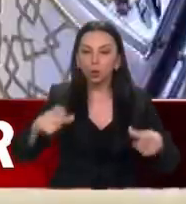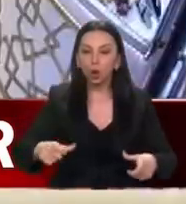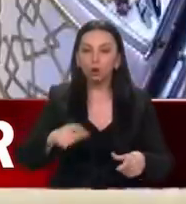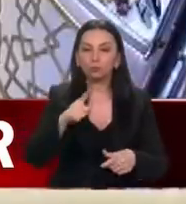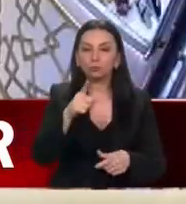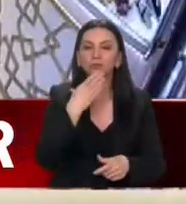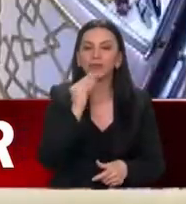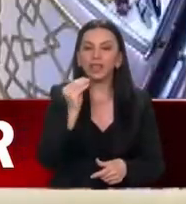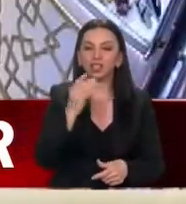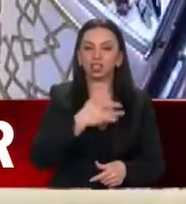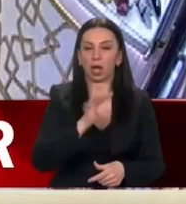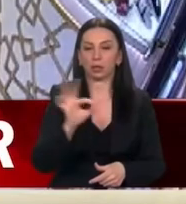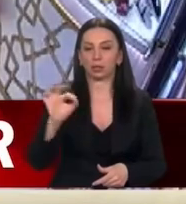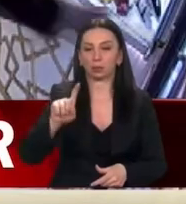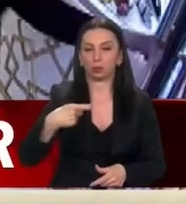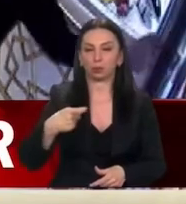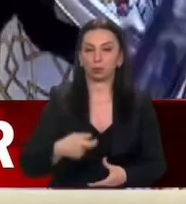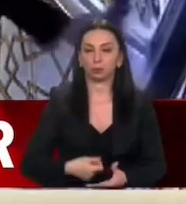ulaşıldı.